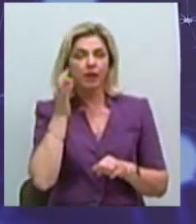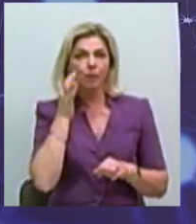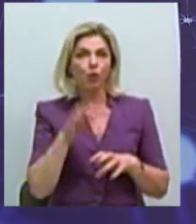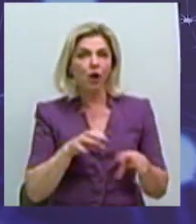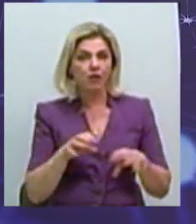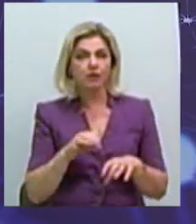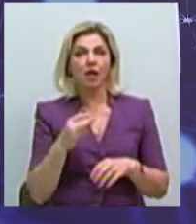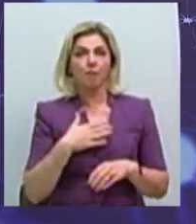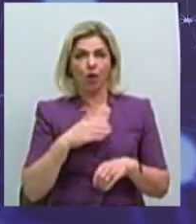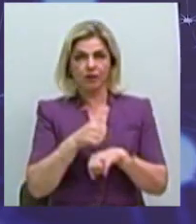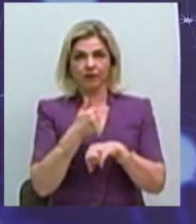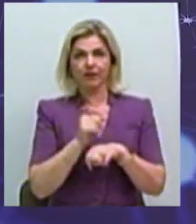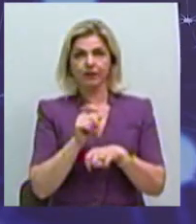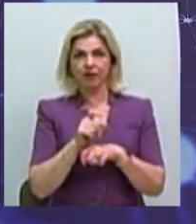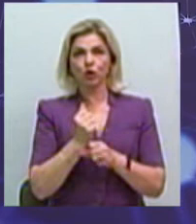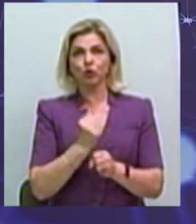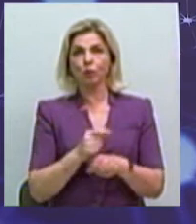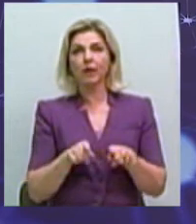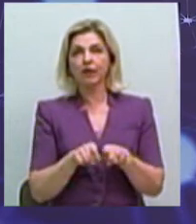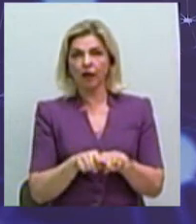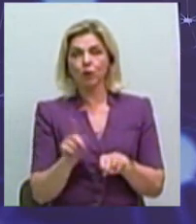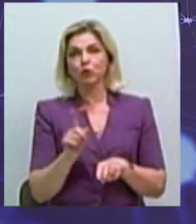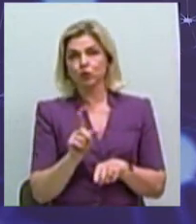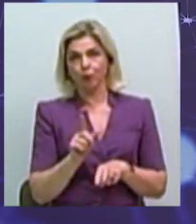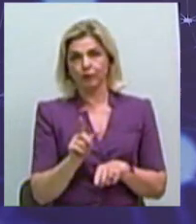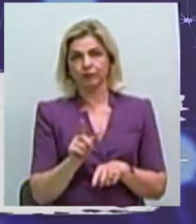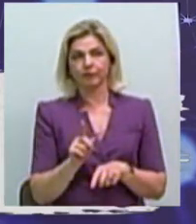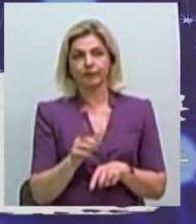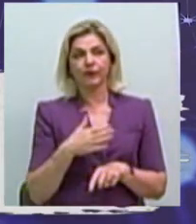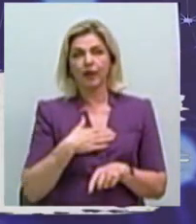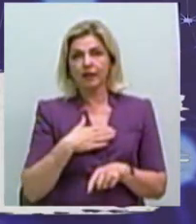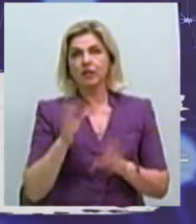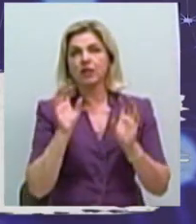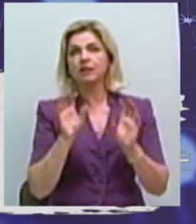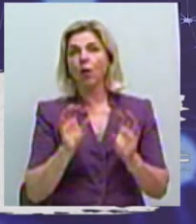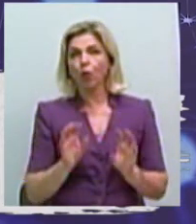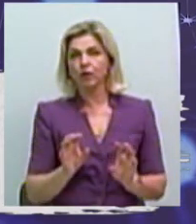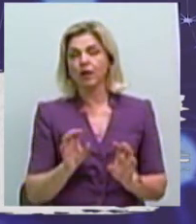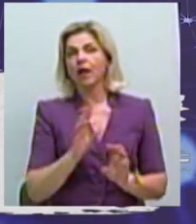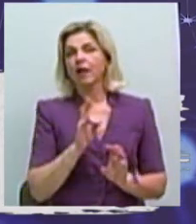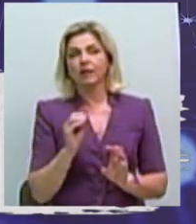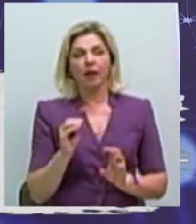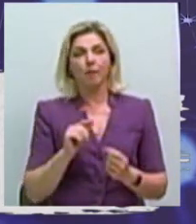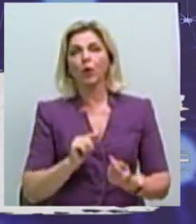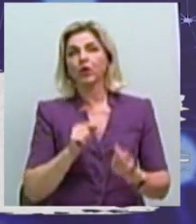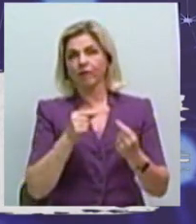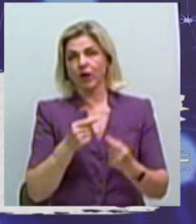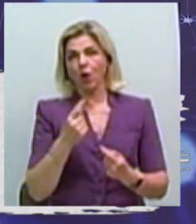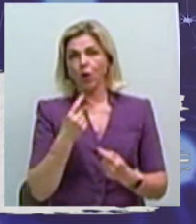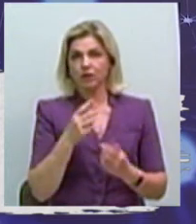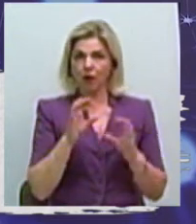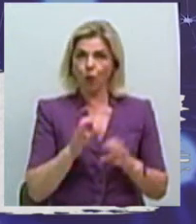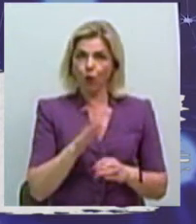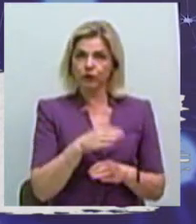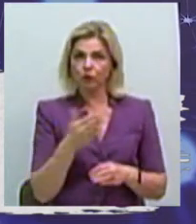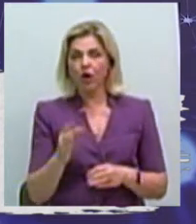Моя основна задача – це зробити таким чином, щоб наші закони не протирічили один одному, щоб